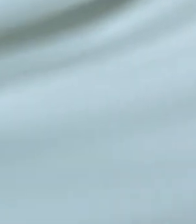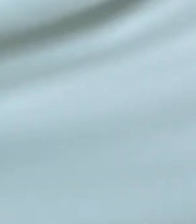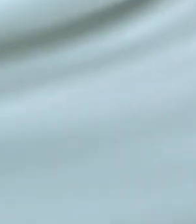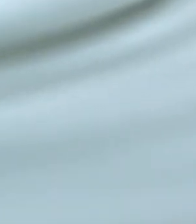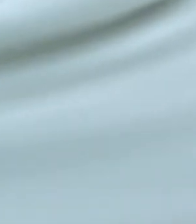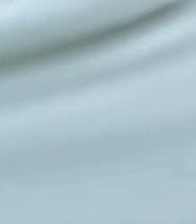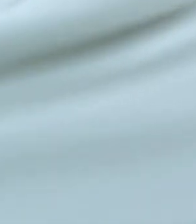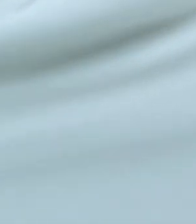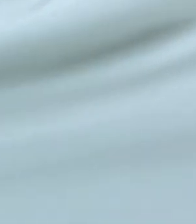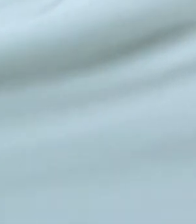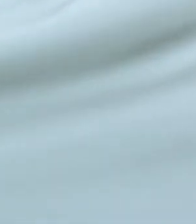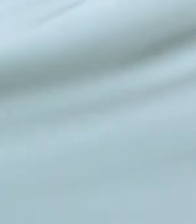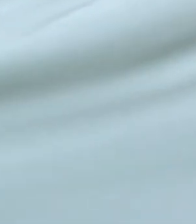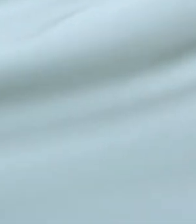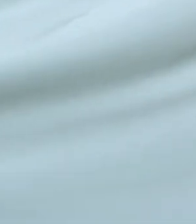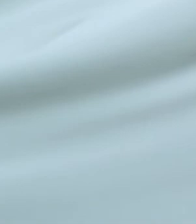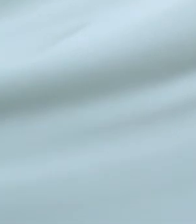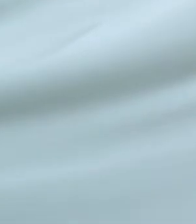으